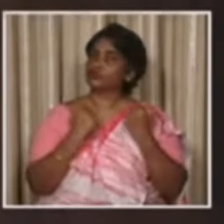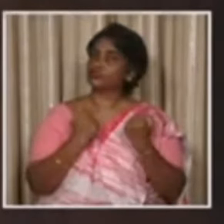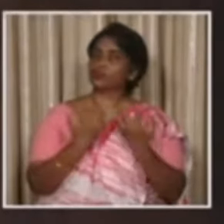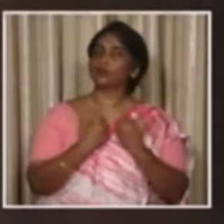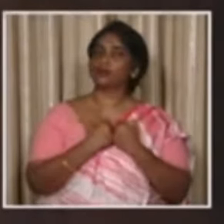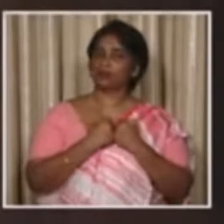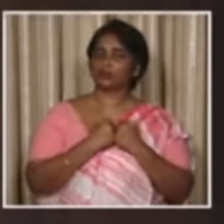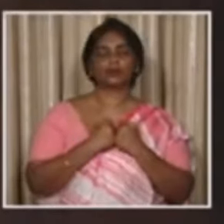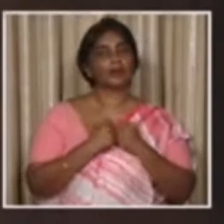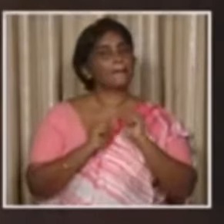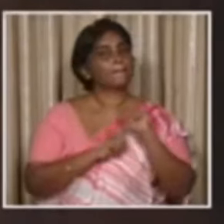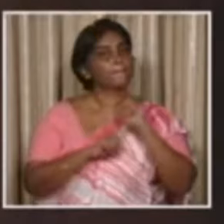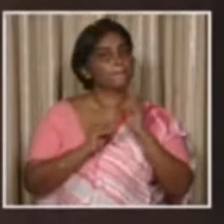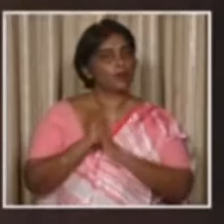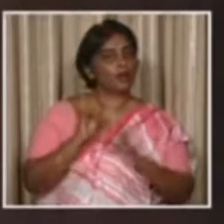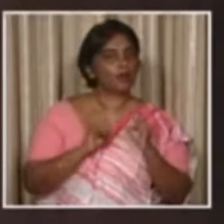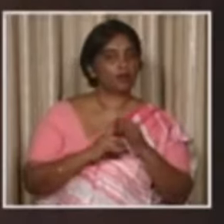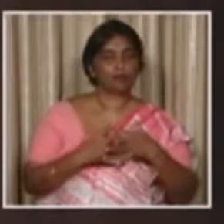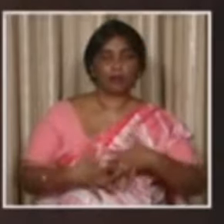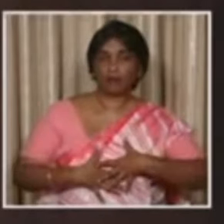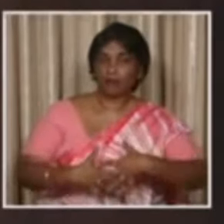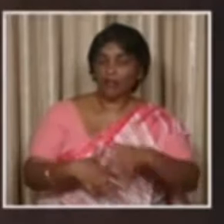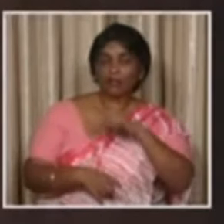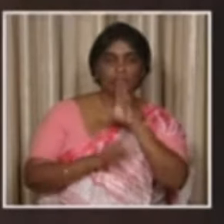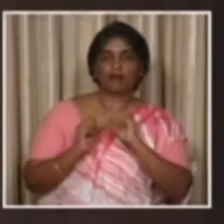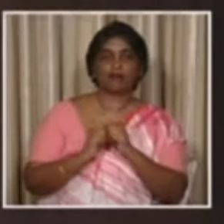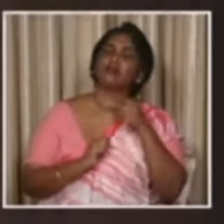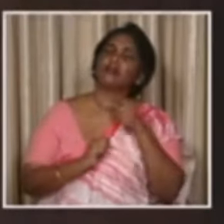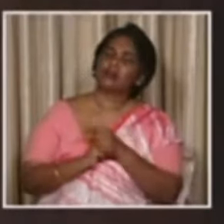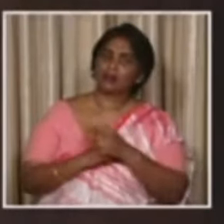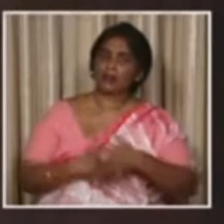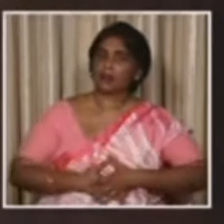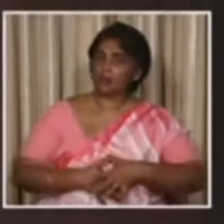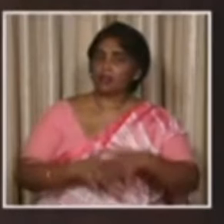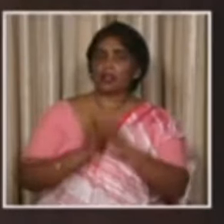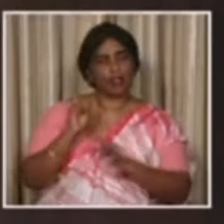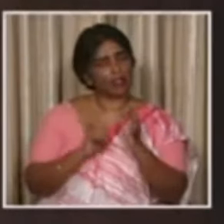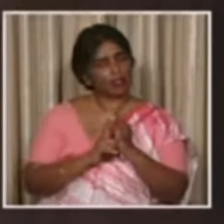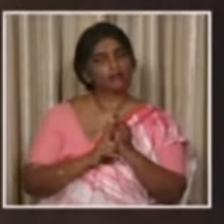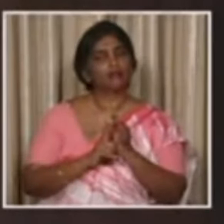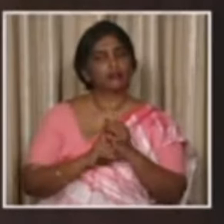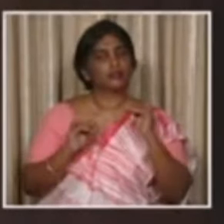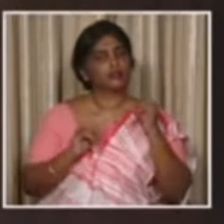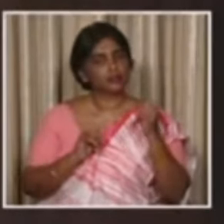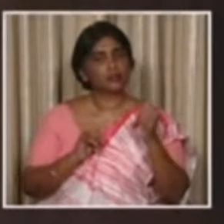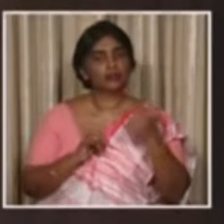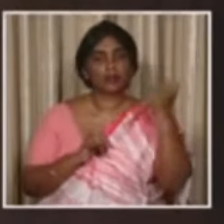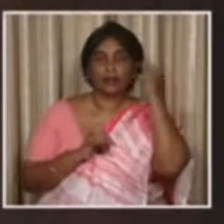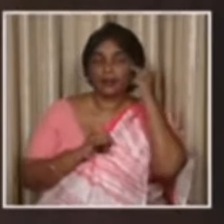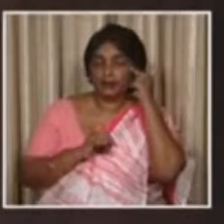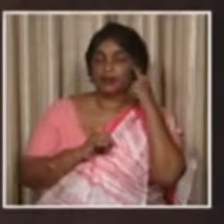තියාගන්න. පාර්ලිමේන්තු මන්ත්‍රී කෙනෙක්ගේ බඩ ගැන කතා කරාට වැඩක් නැහැ. මොකද හේතුව ඔහුට බඩ දින මන්ත්‍රීවරු වුණත් සමහරලාට ඔහු කල්පනා